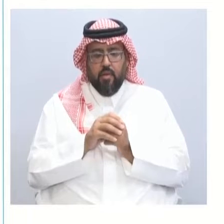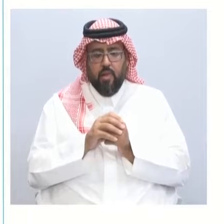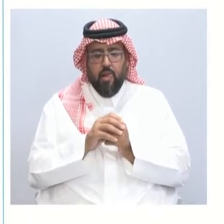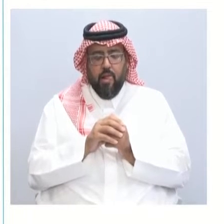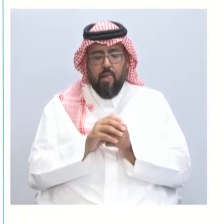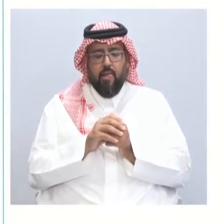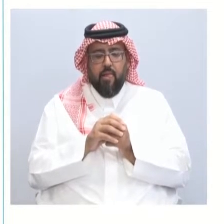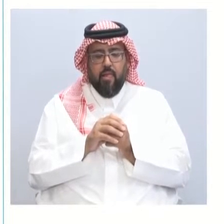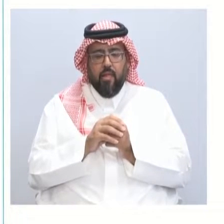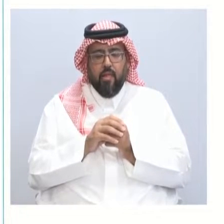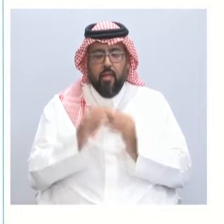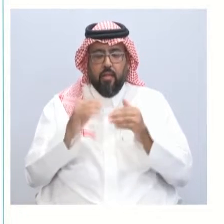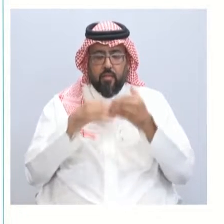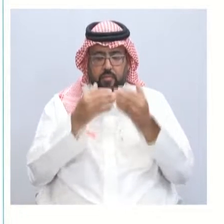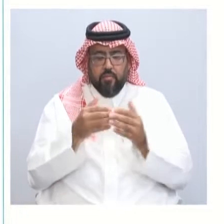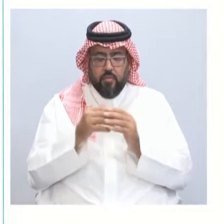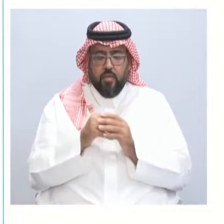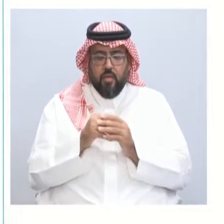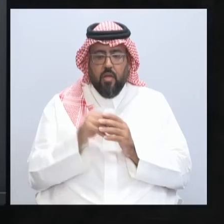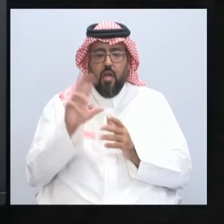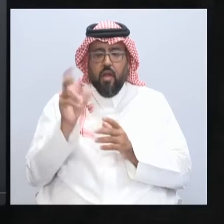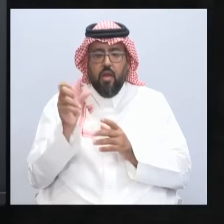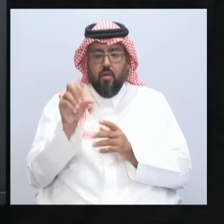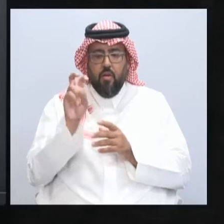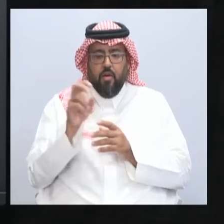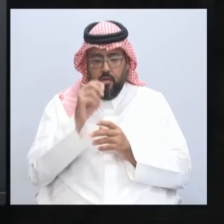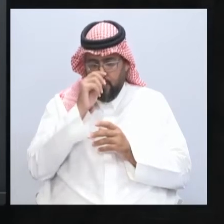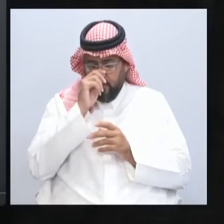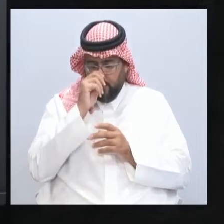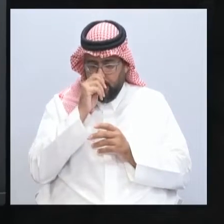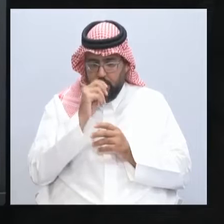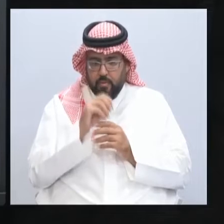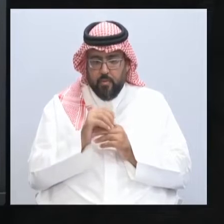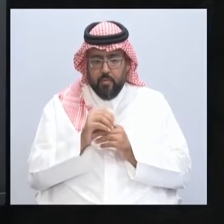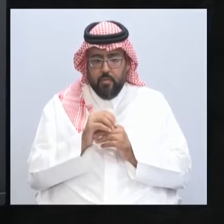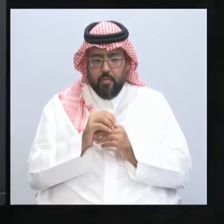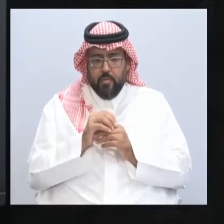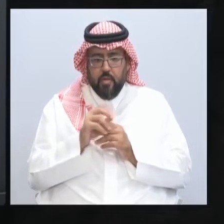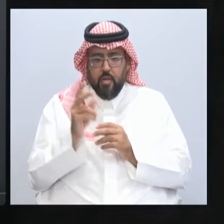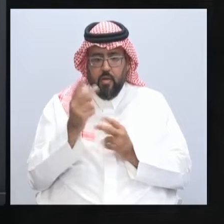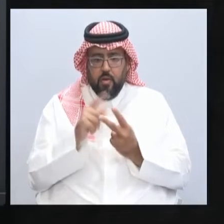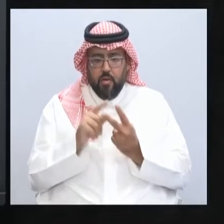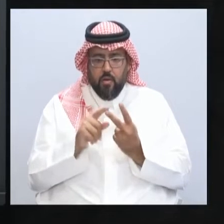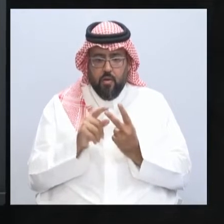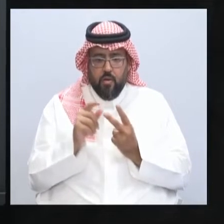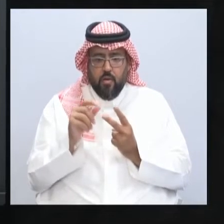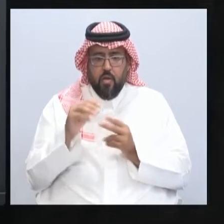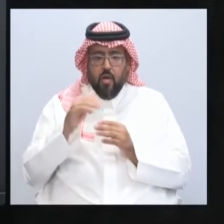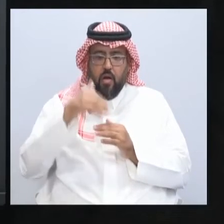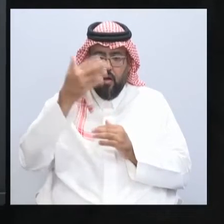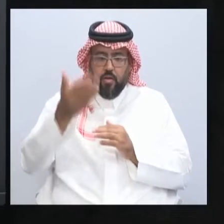حقته ثم تحدثنا عن النواه ذكرنا ان النواه نوعين نواه